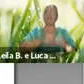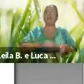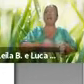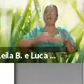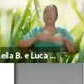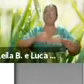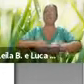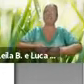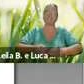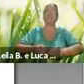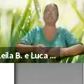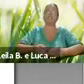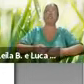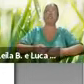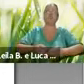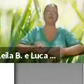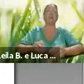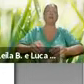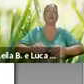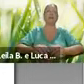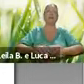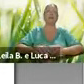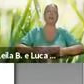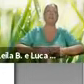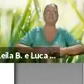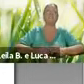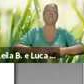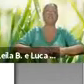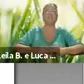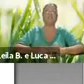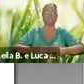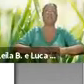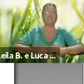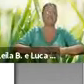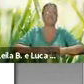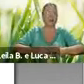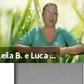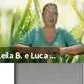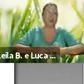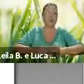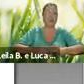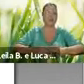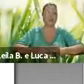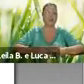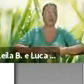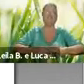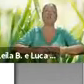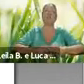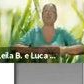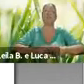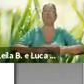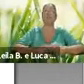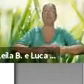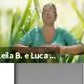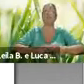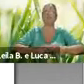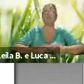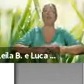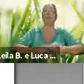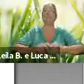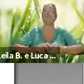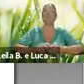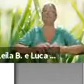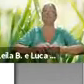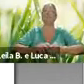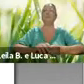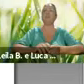la preghiera e la vigilanza, per non cadere nelle suggestioni del male. Perché la tentazione